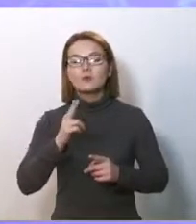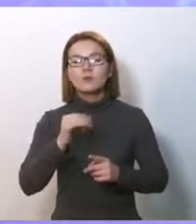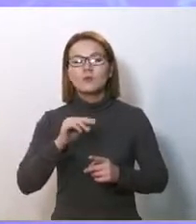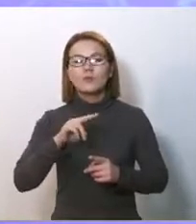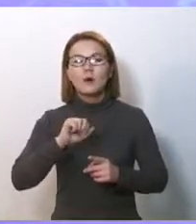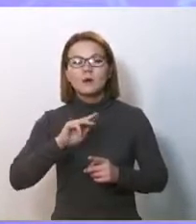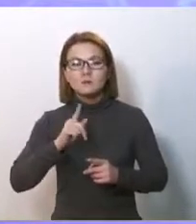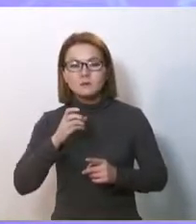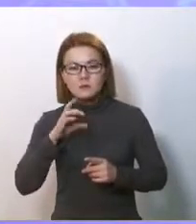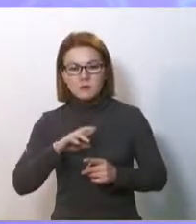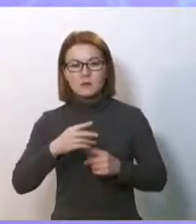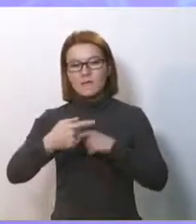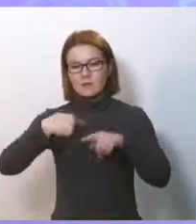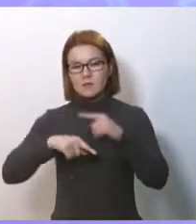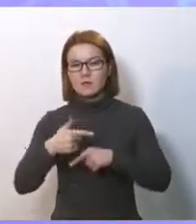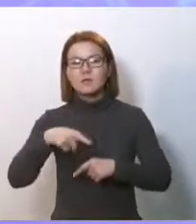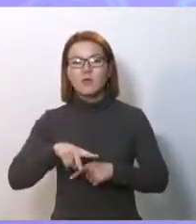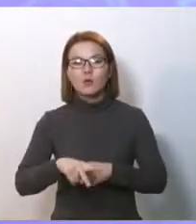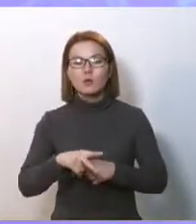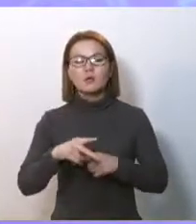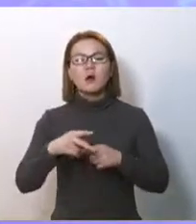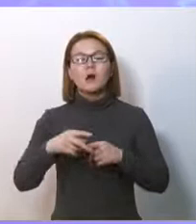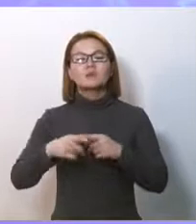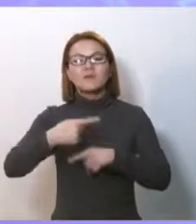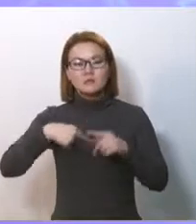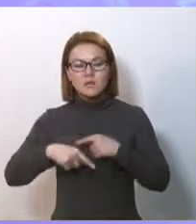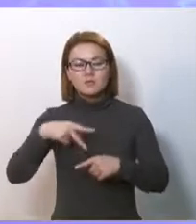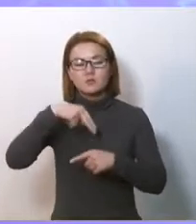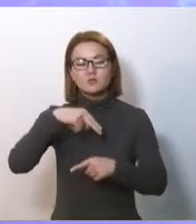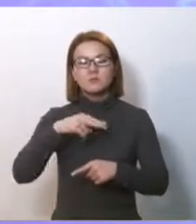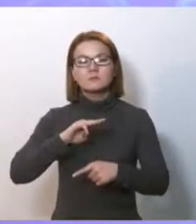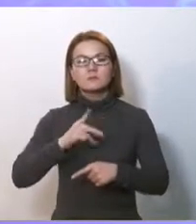– возвратный глагол с возвратным суффиксом «ся».